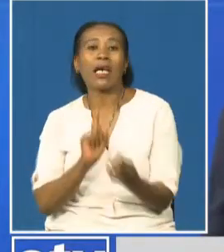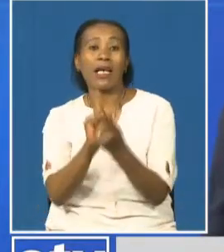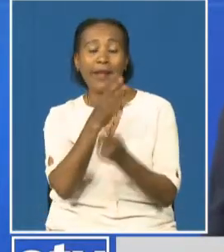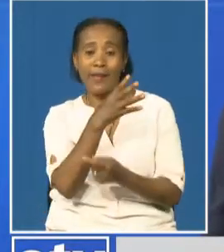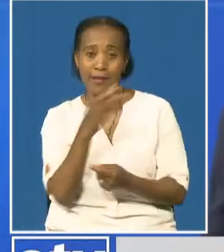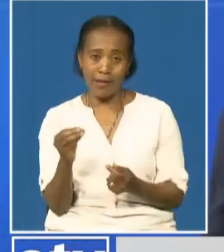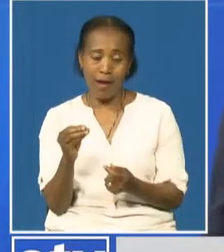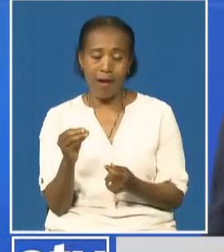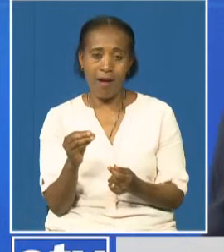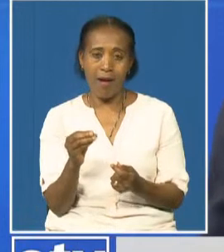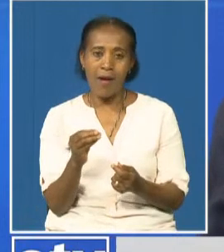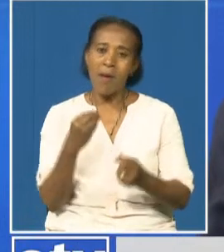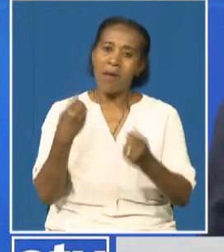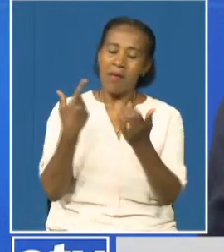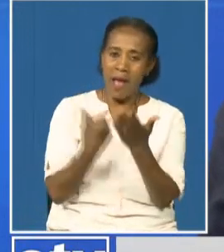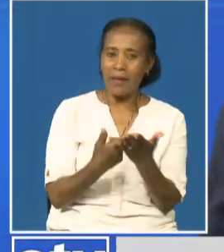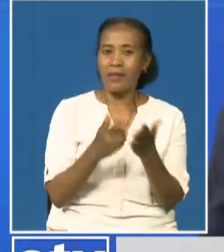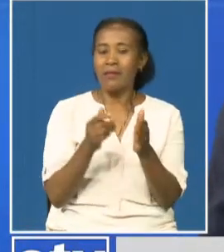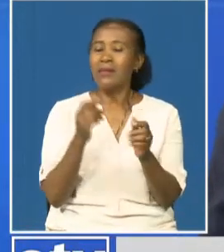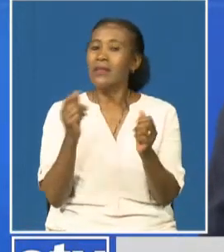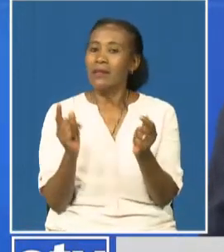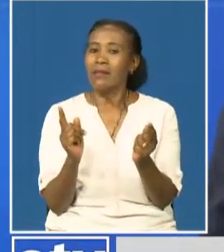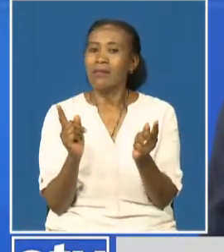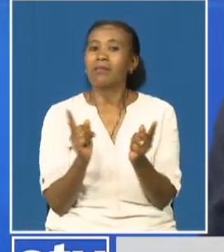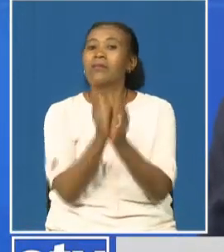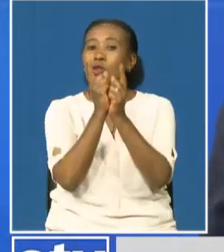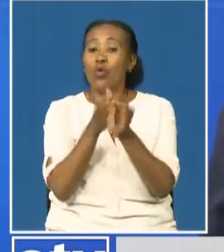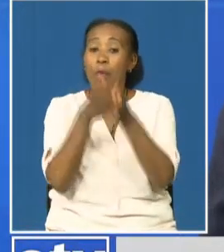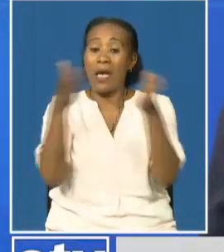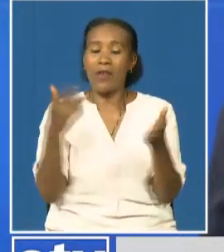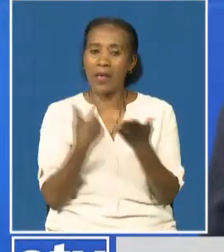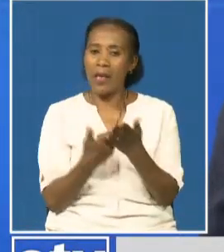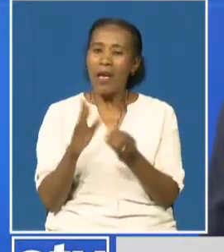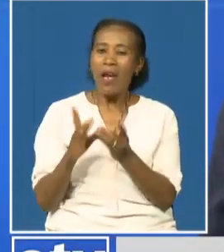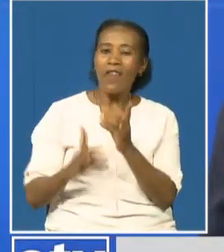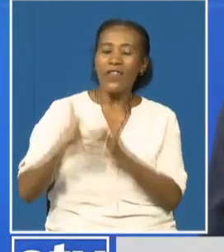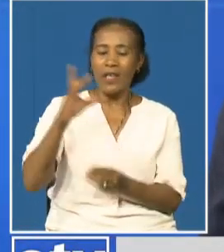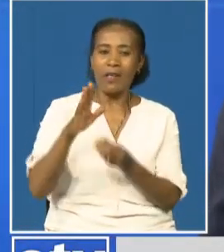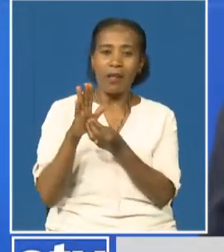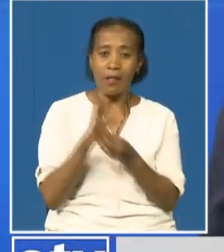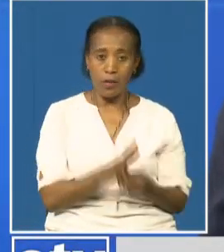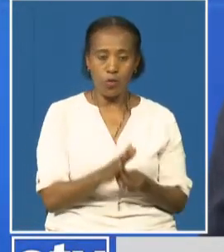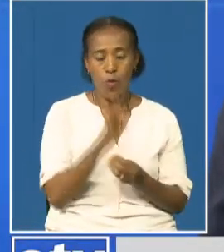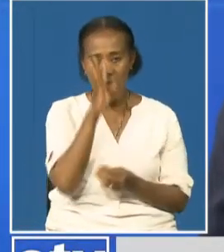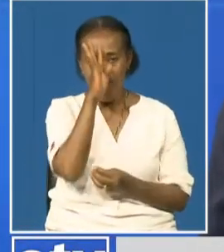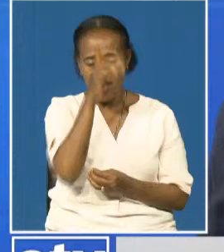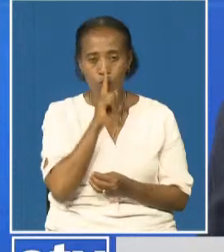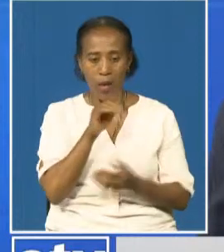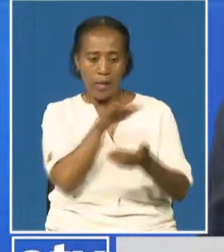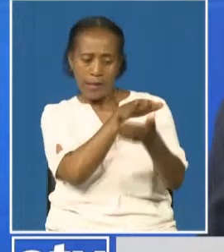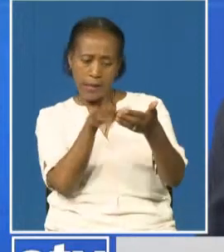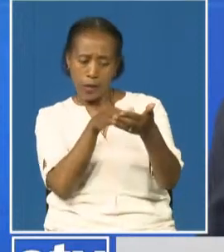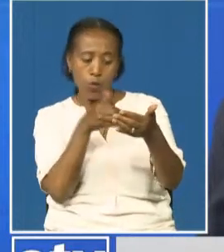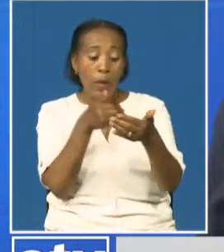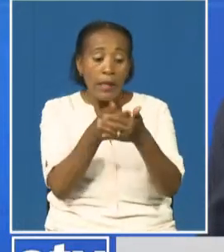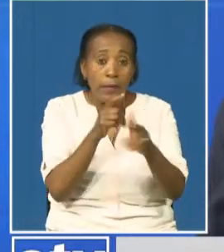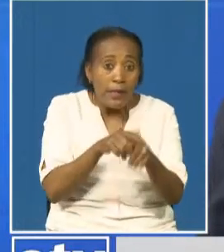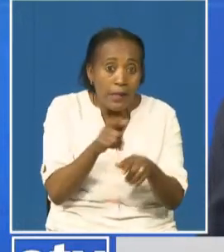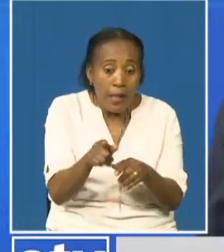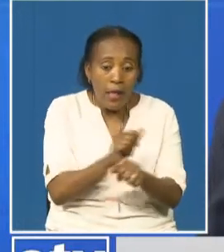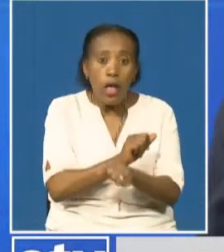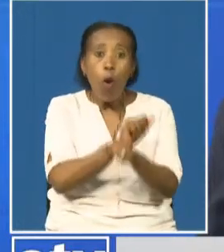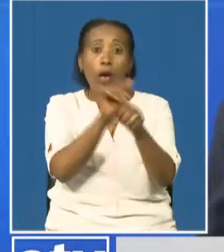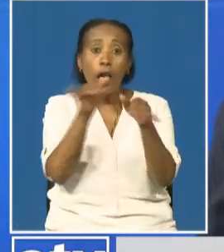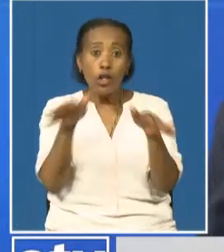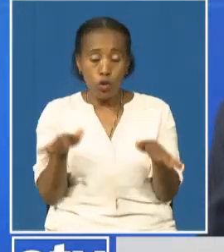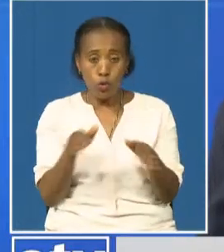መገናኘትና መስተጋብራቸውን ማስፋት ነው እና ይሄ ከፍተኛ ተጽዕኖ ፈጥሯል። ጥናቶችም በቅርብ ጊዜ ከዚህ